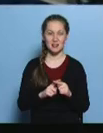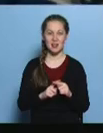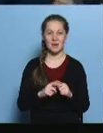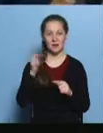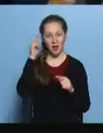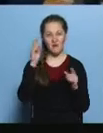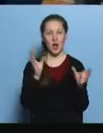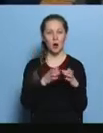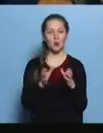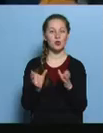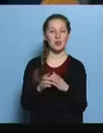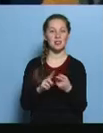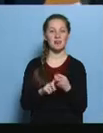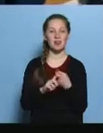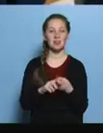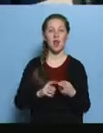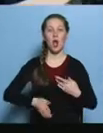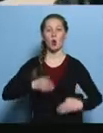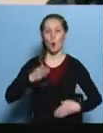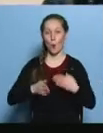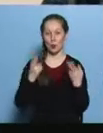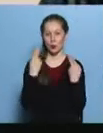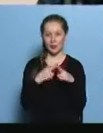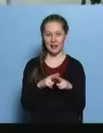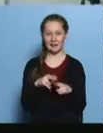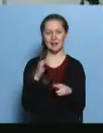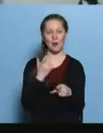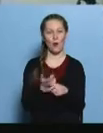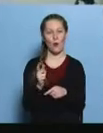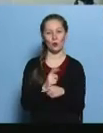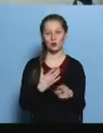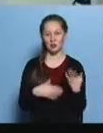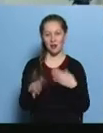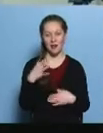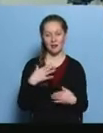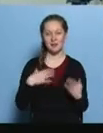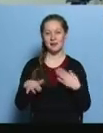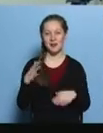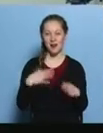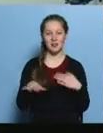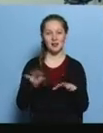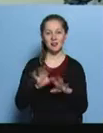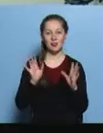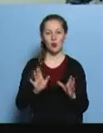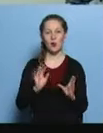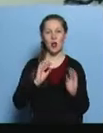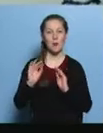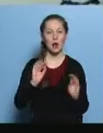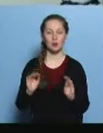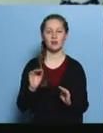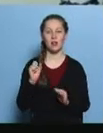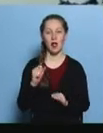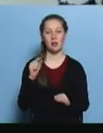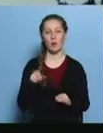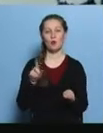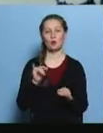с робототехникой. Мы очень рады. И рады не только оборудованию, а тому, что у